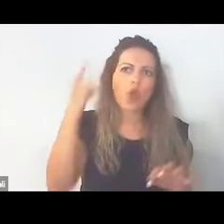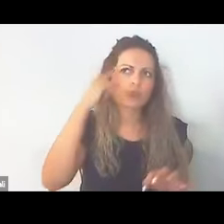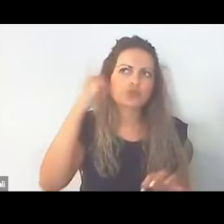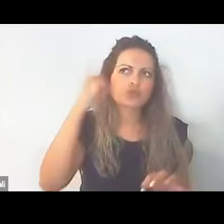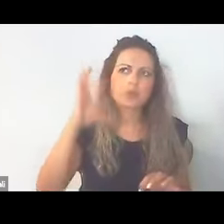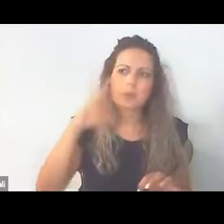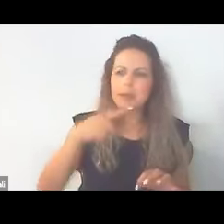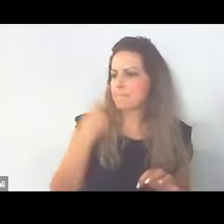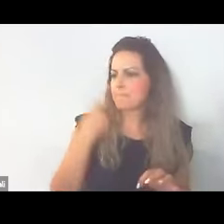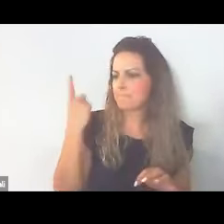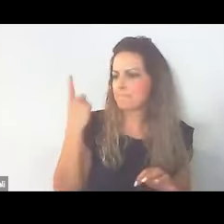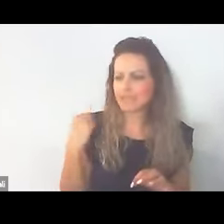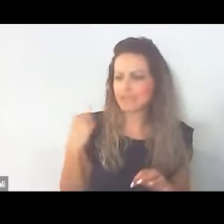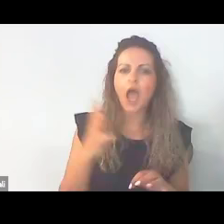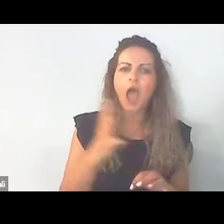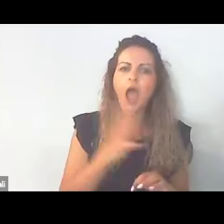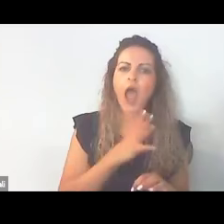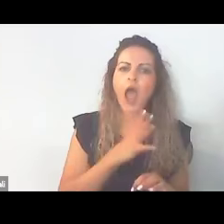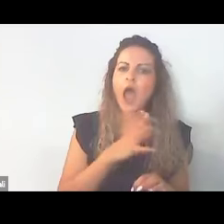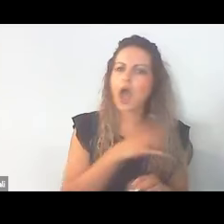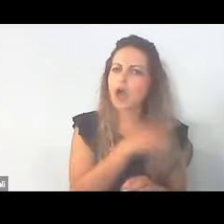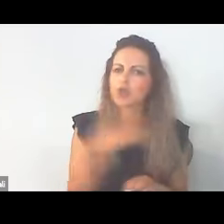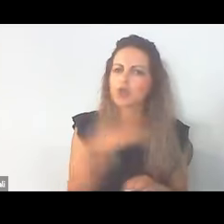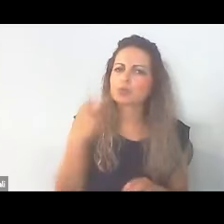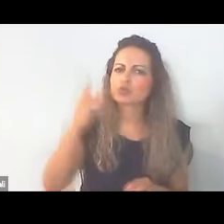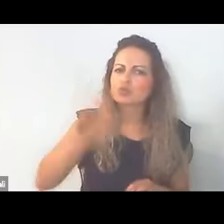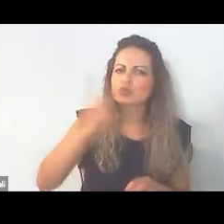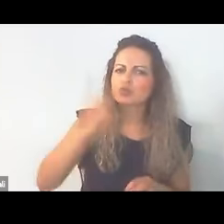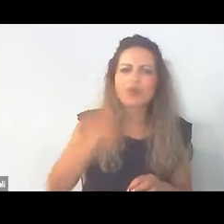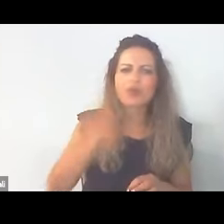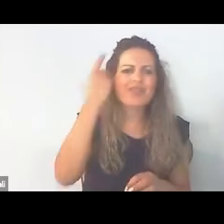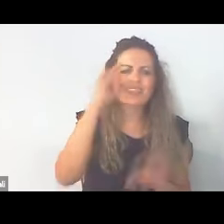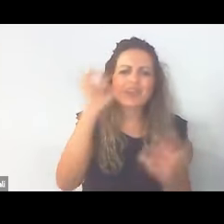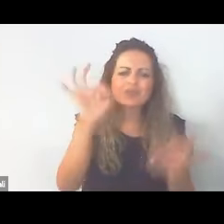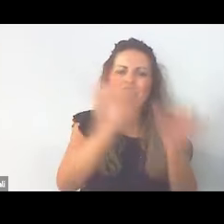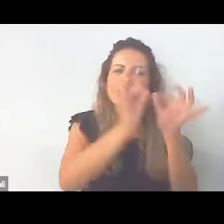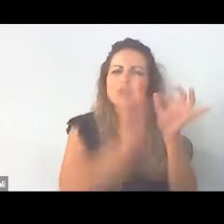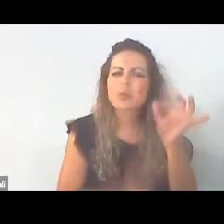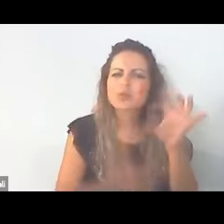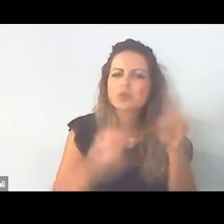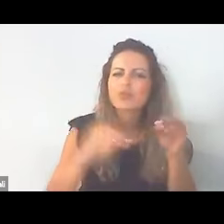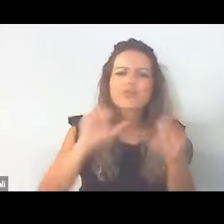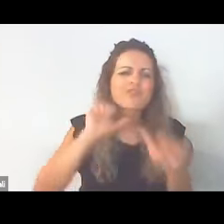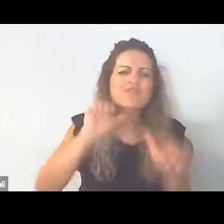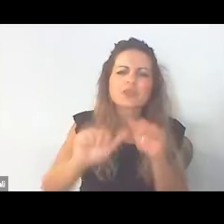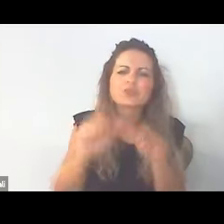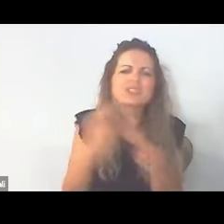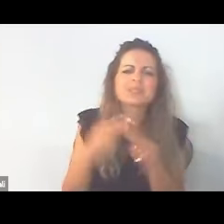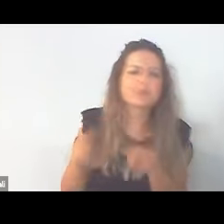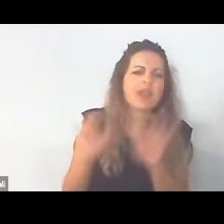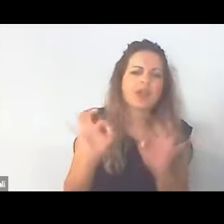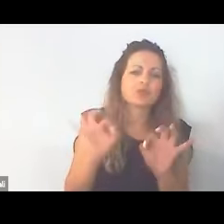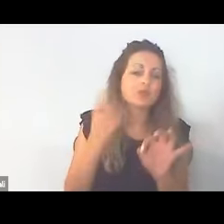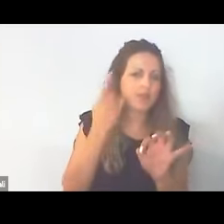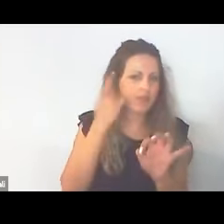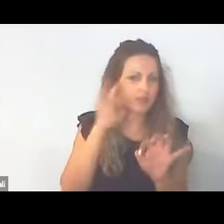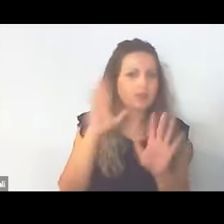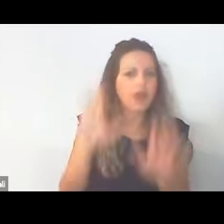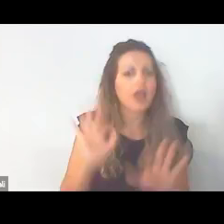βιασμός δεν νομοθετείται έτσι. Παρ' όλα αυτά, φτάσαμε σε αυτό το σημείο μετά από πολύμορφους